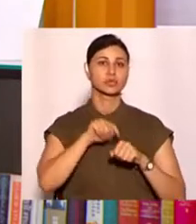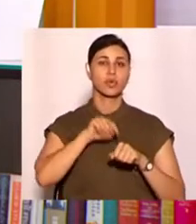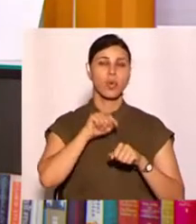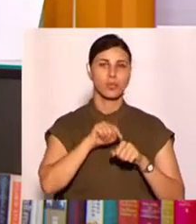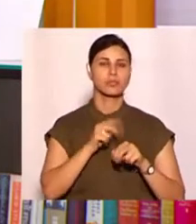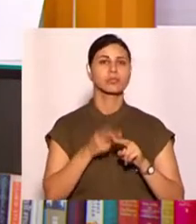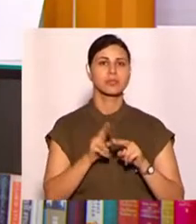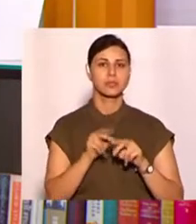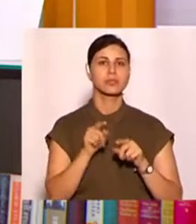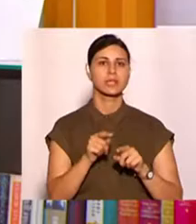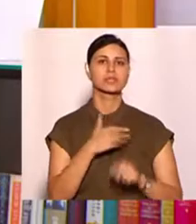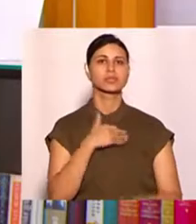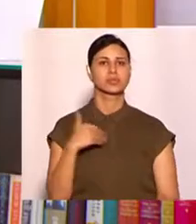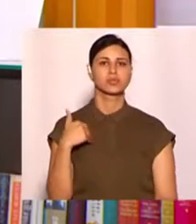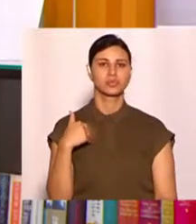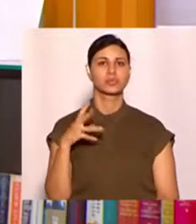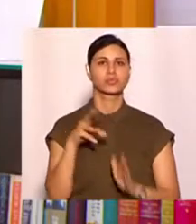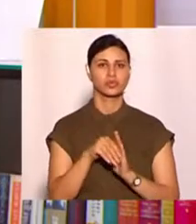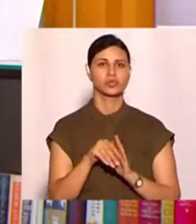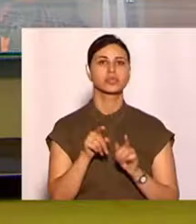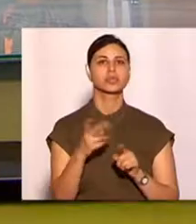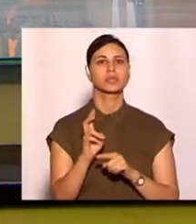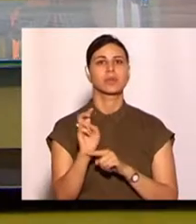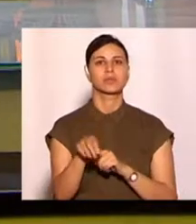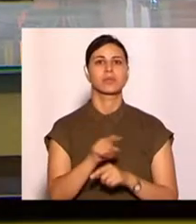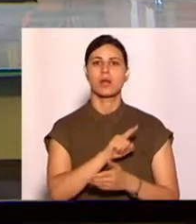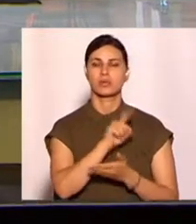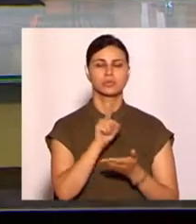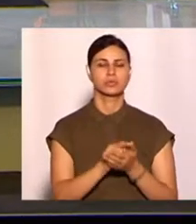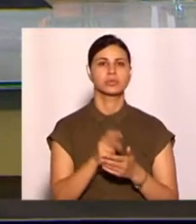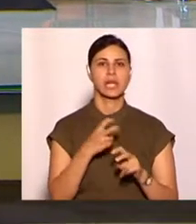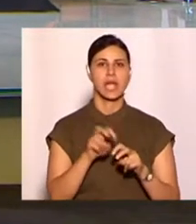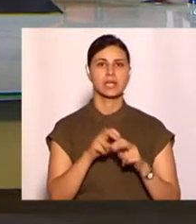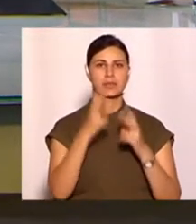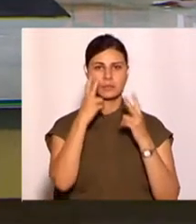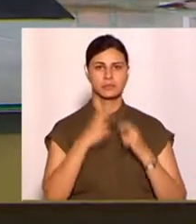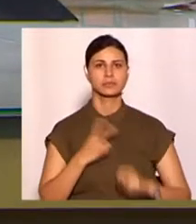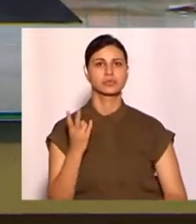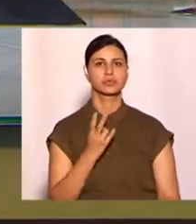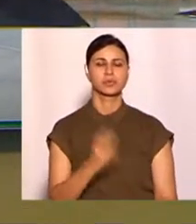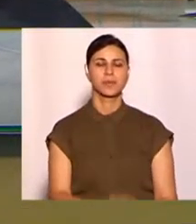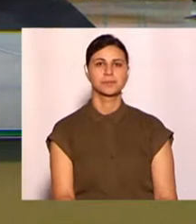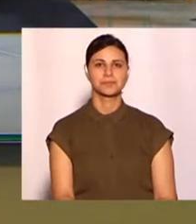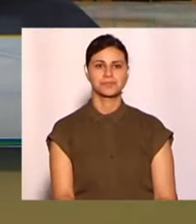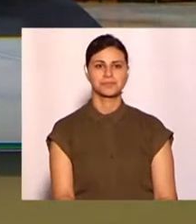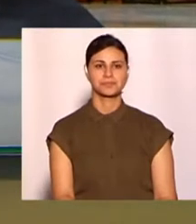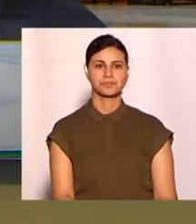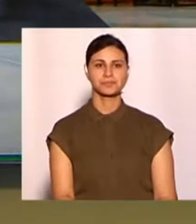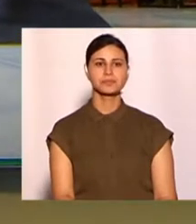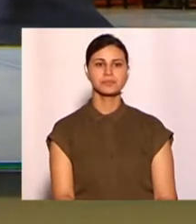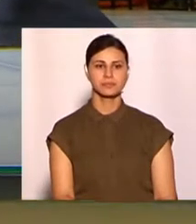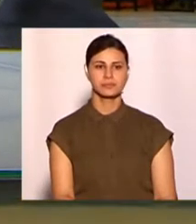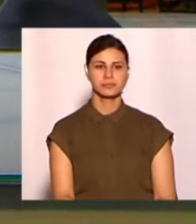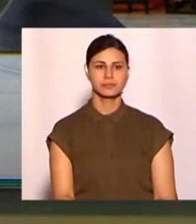ეს სარძევე ჯირკვალში თუ მოისინჯეთ, მიდით და გაესინჯეთ ექიმს. ანუ ვიწყებთ